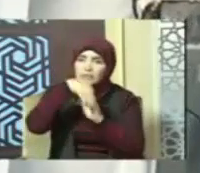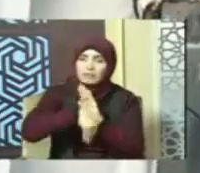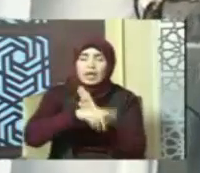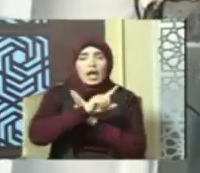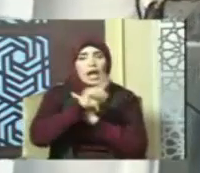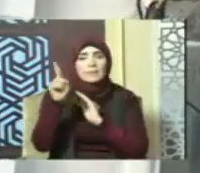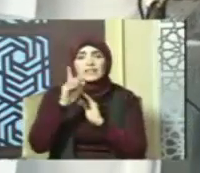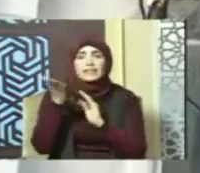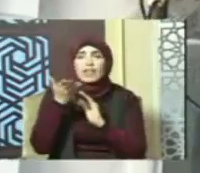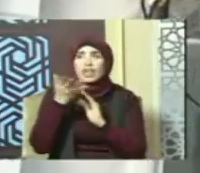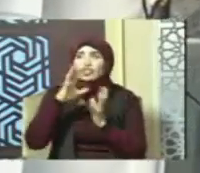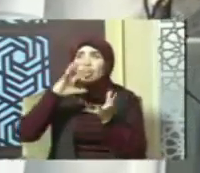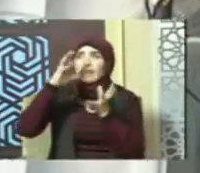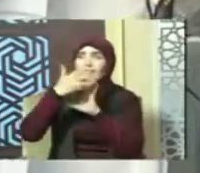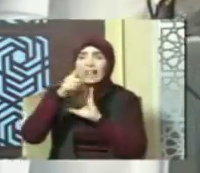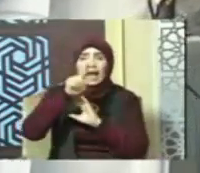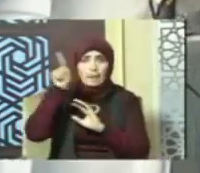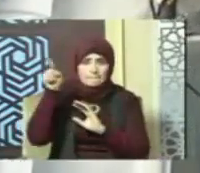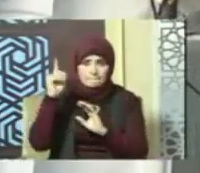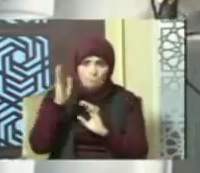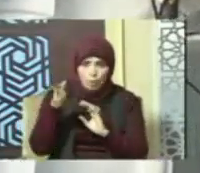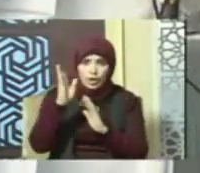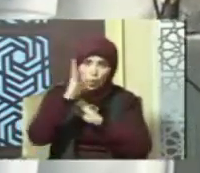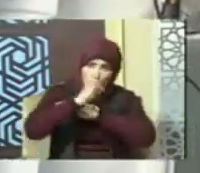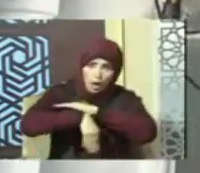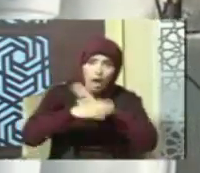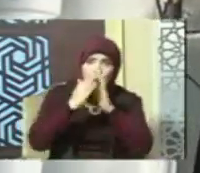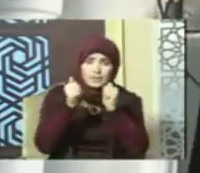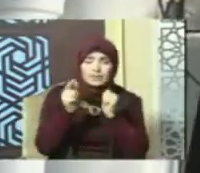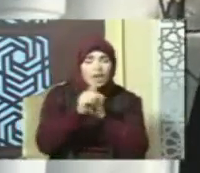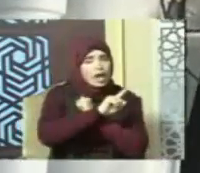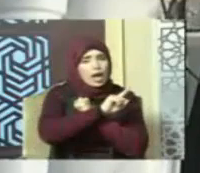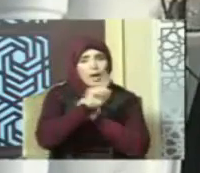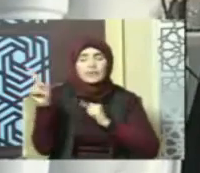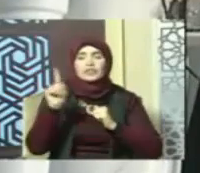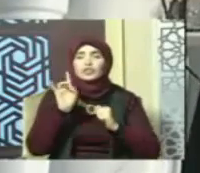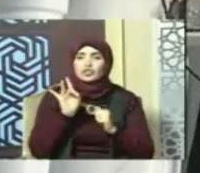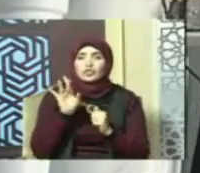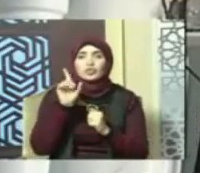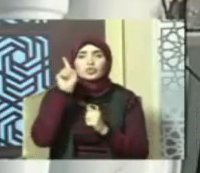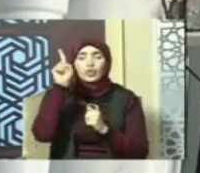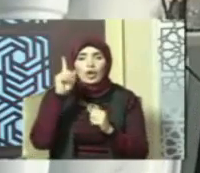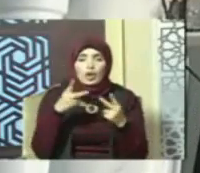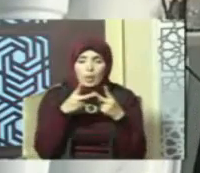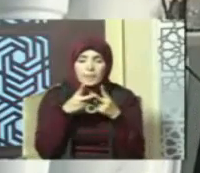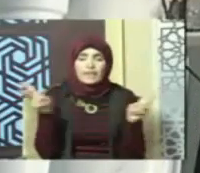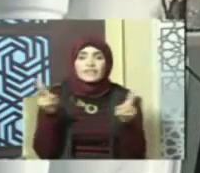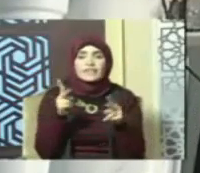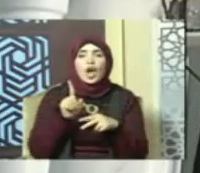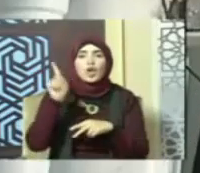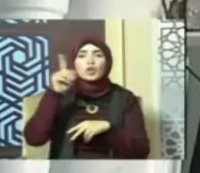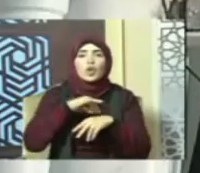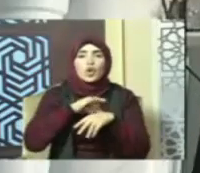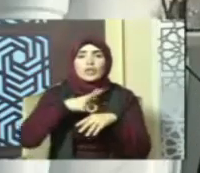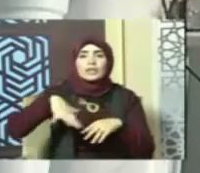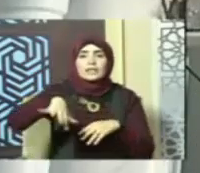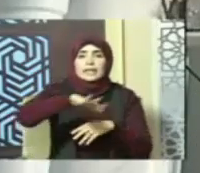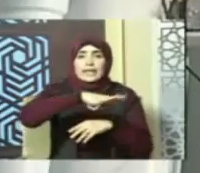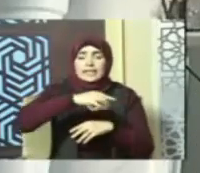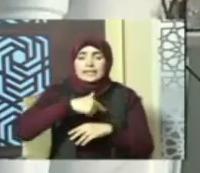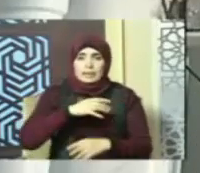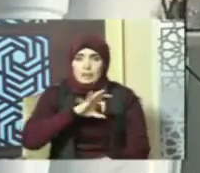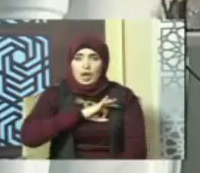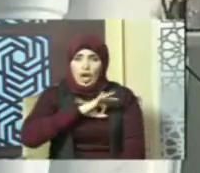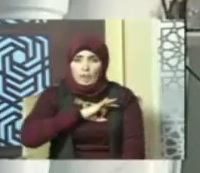يمكن منا إن شاء الله عدوا. ما يفتح الله للناس من رحمة